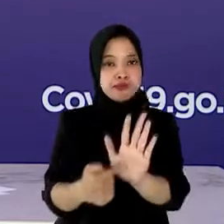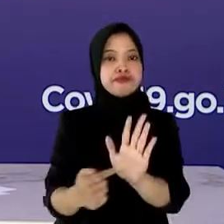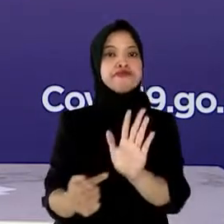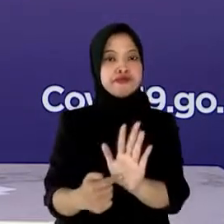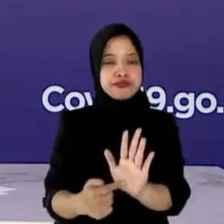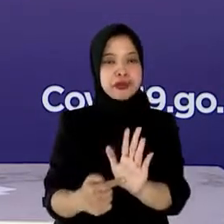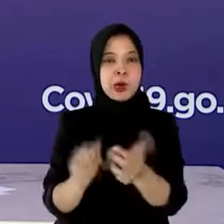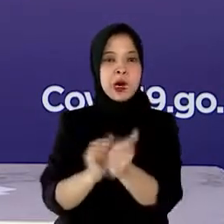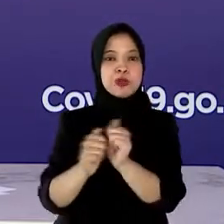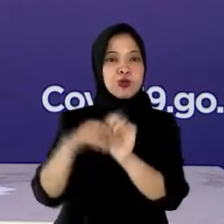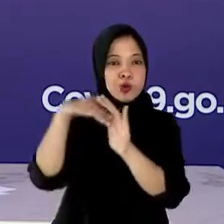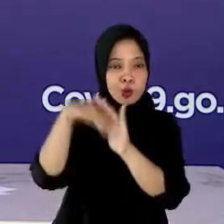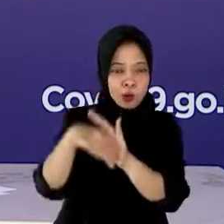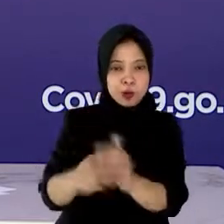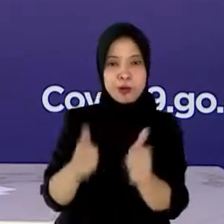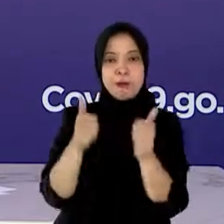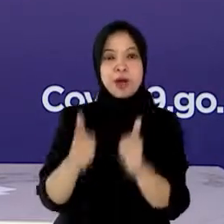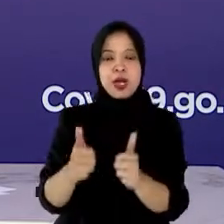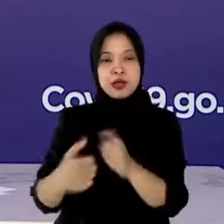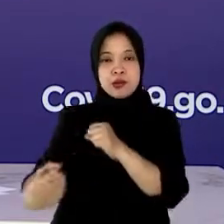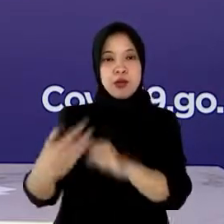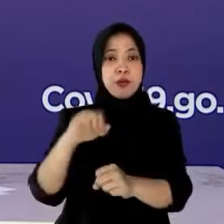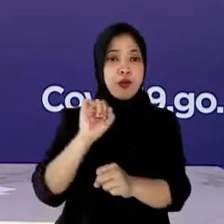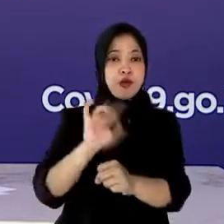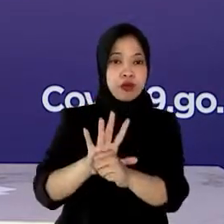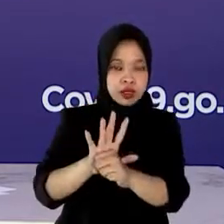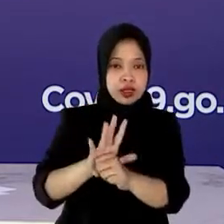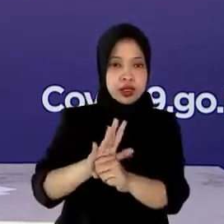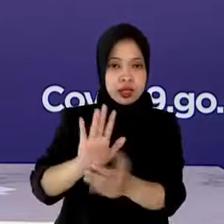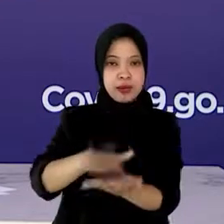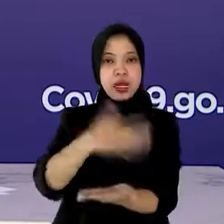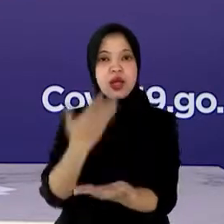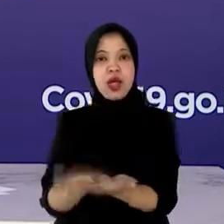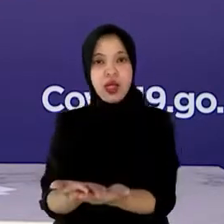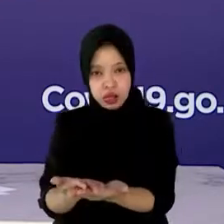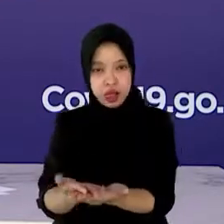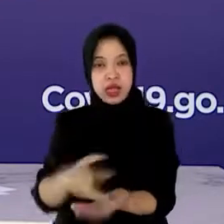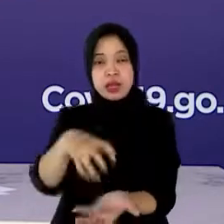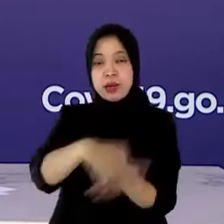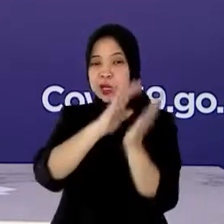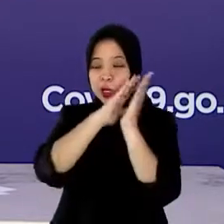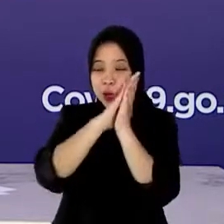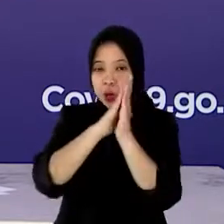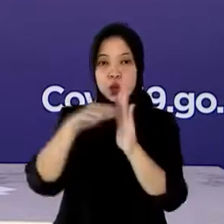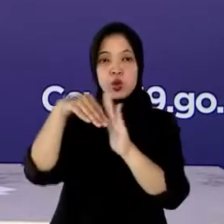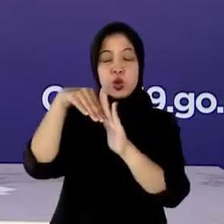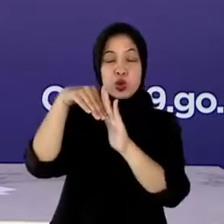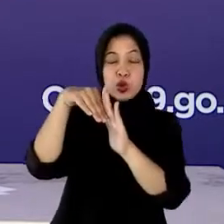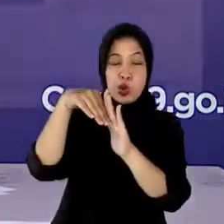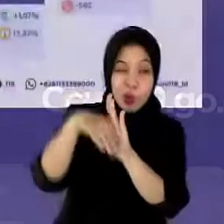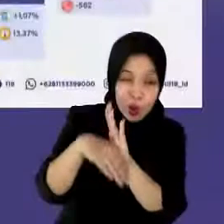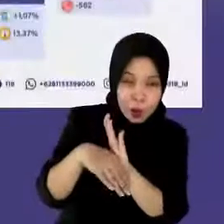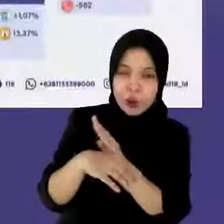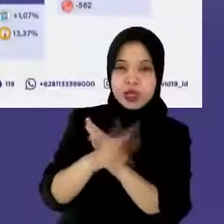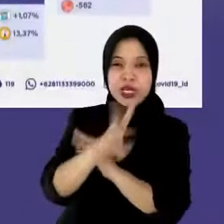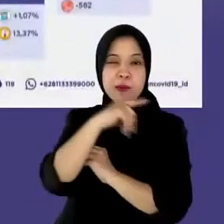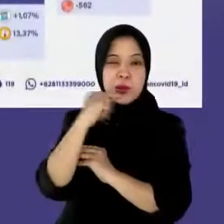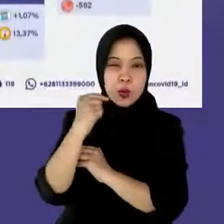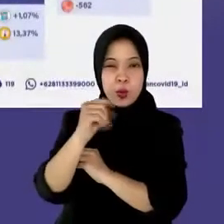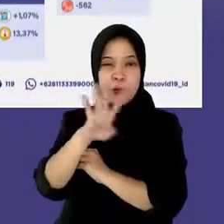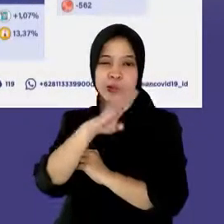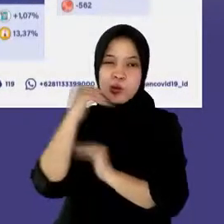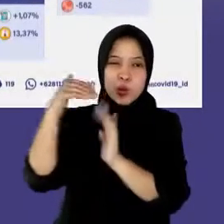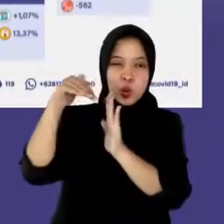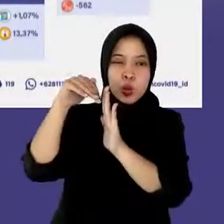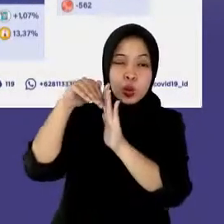perbaikan kasus positif kematian dan bor telah mengalami penurunan dalam 3-4 minggu